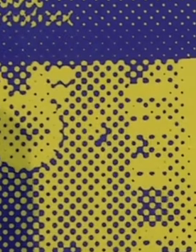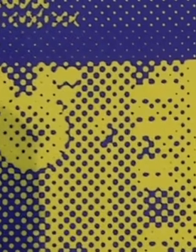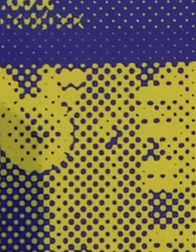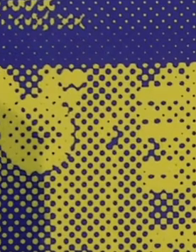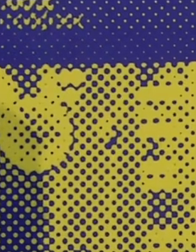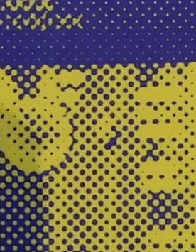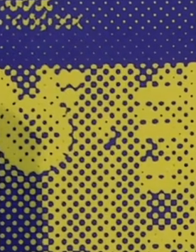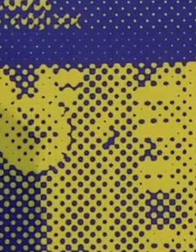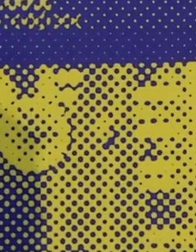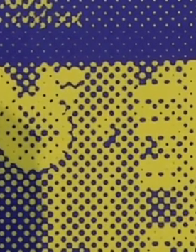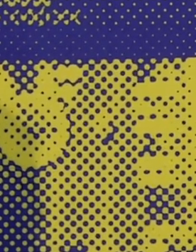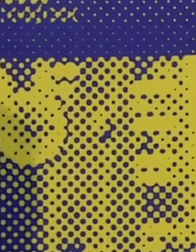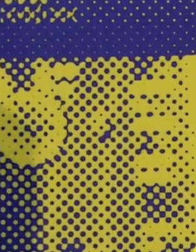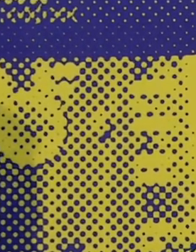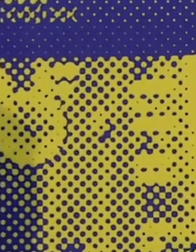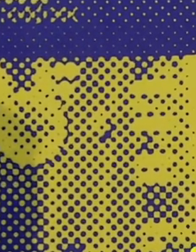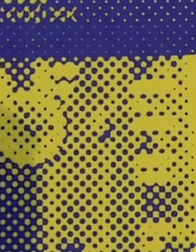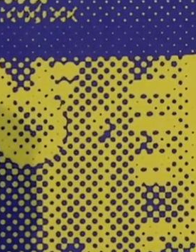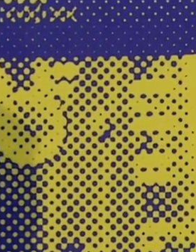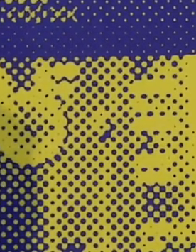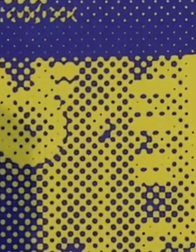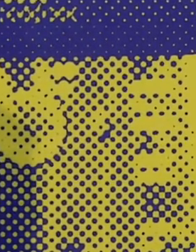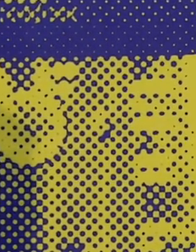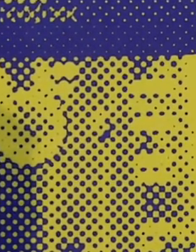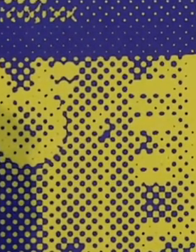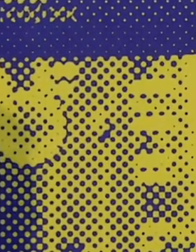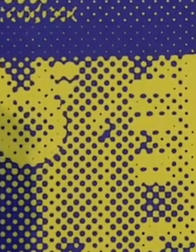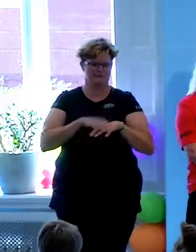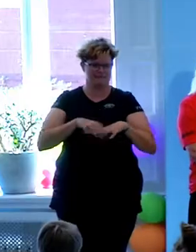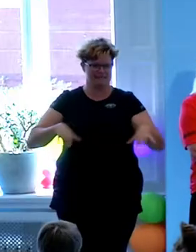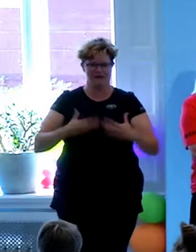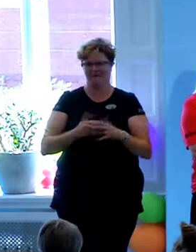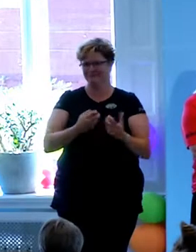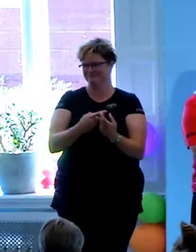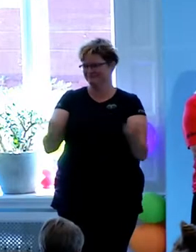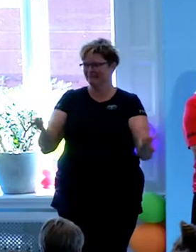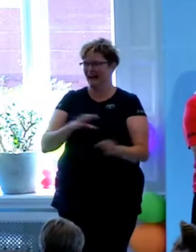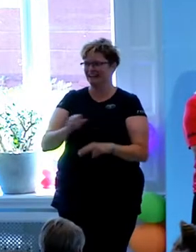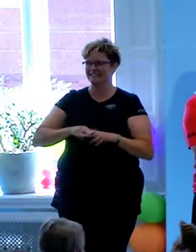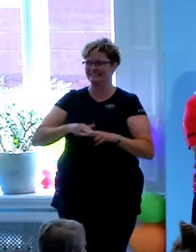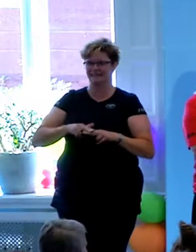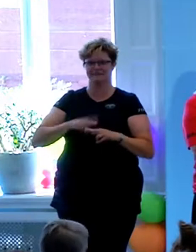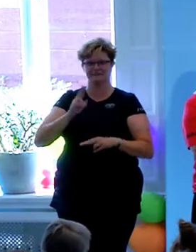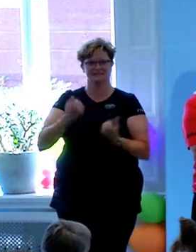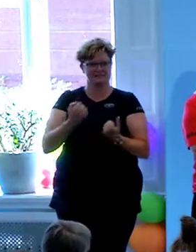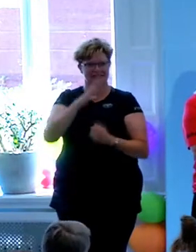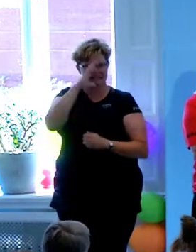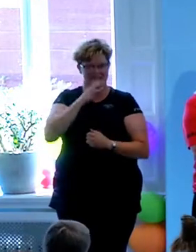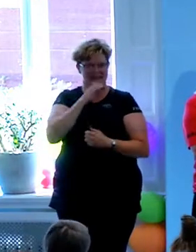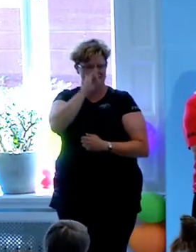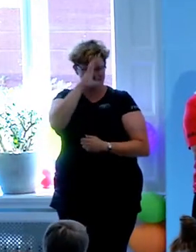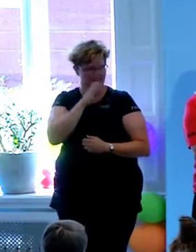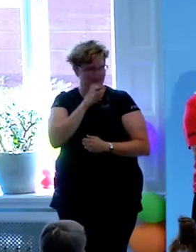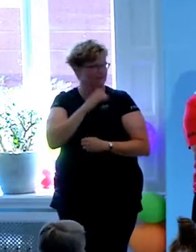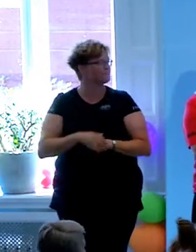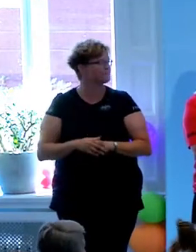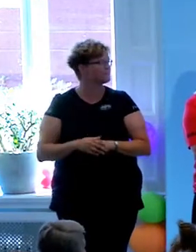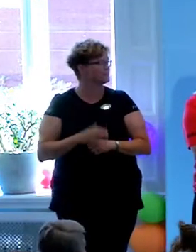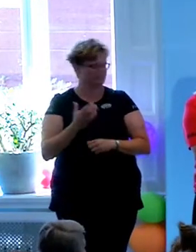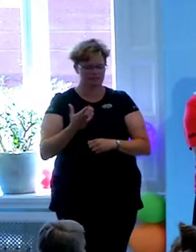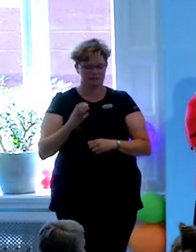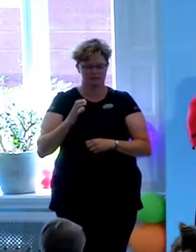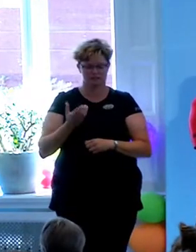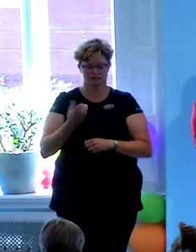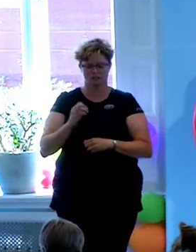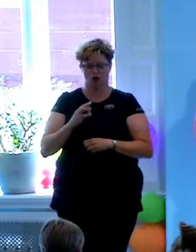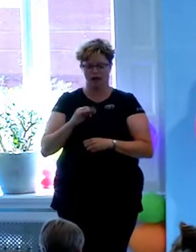kittla. Jag tror inte att jag är ensam om det, varken här uppe på scenen eller här nere. Nej, naturligtvis. Jag tror alla känner av. Kväll idag. Ja, det är det verkligen. Och så har vi Scarlett